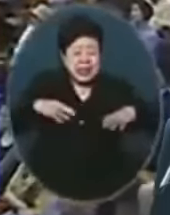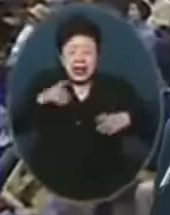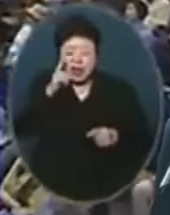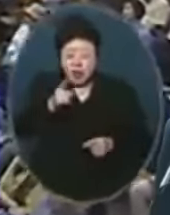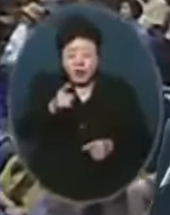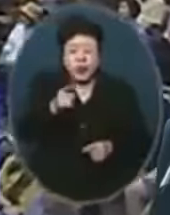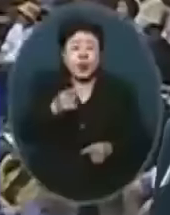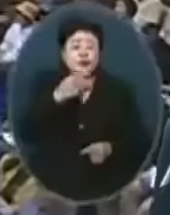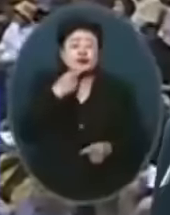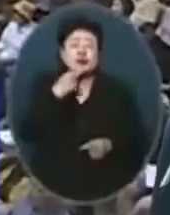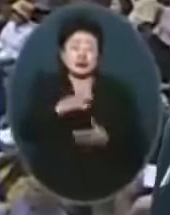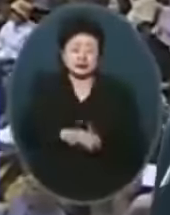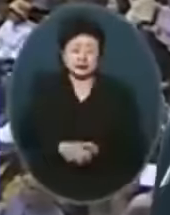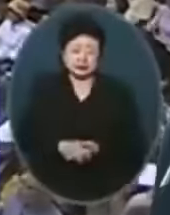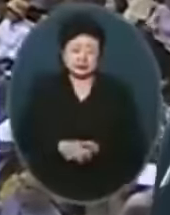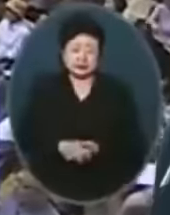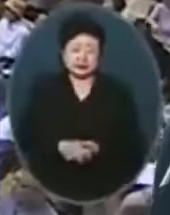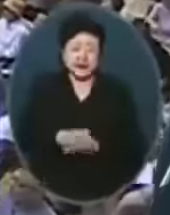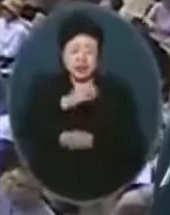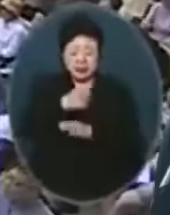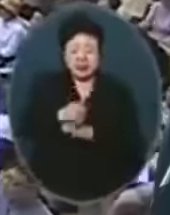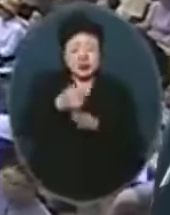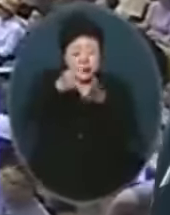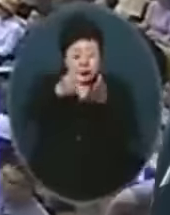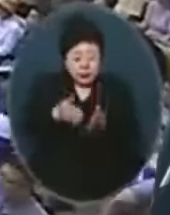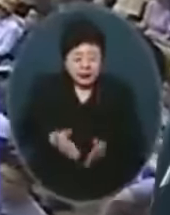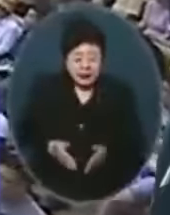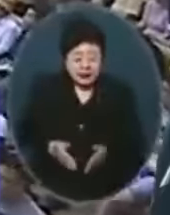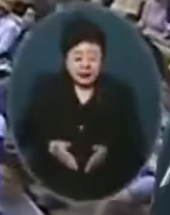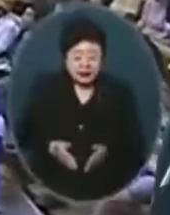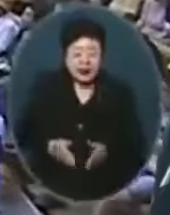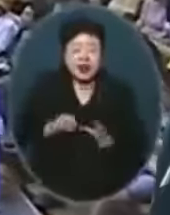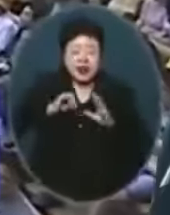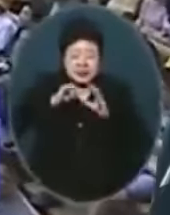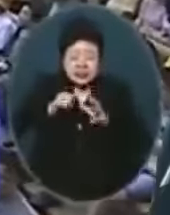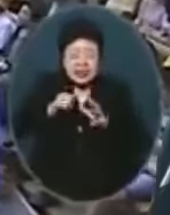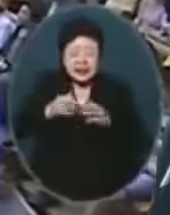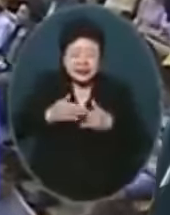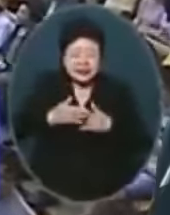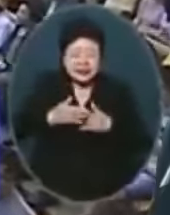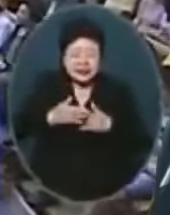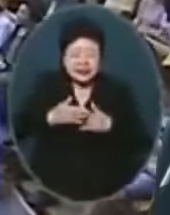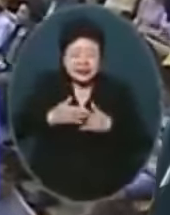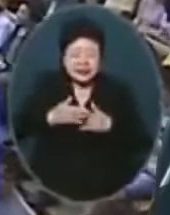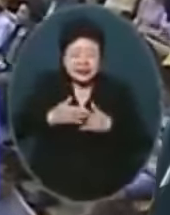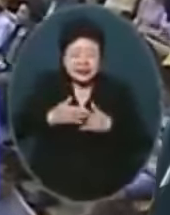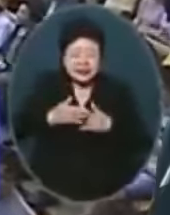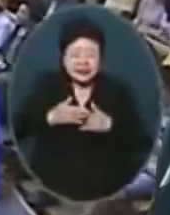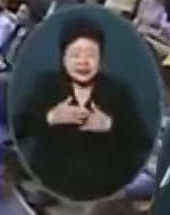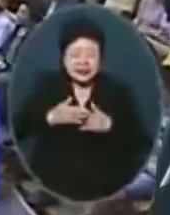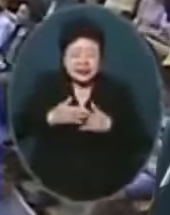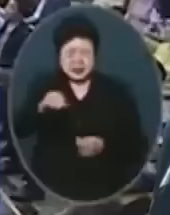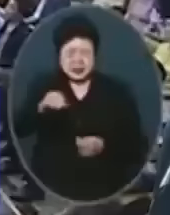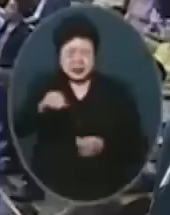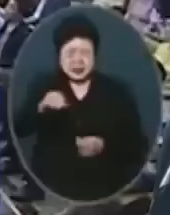자랑할 것이 없으니 그리스도로 말미암아 세상이 나를 대하여 십자가에 못